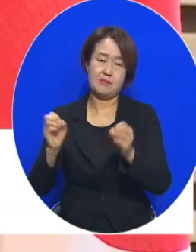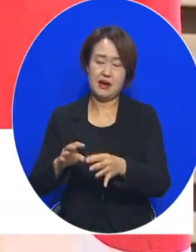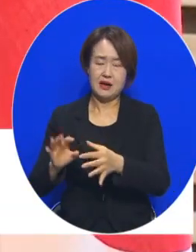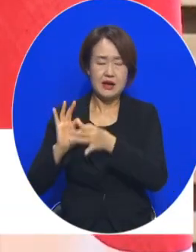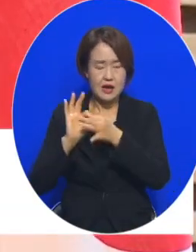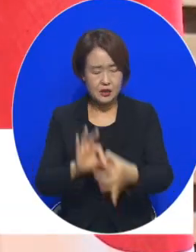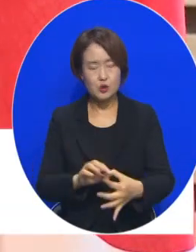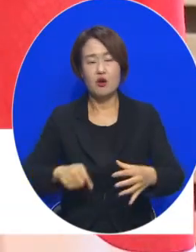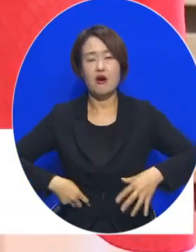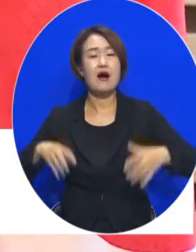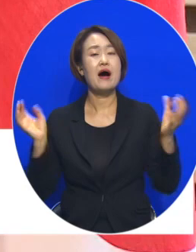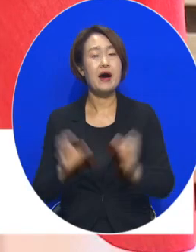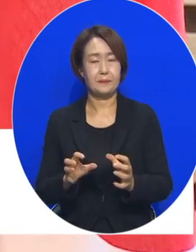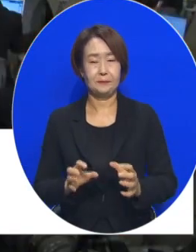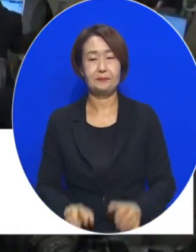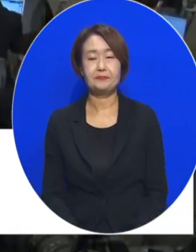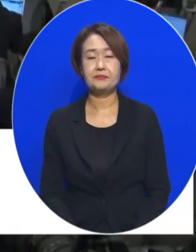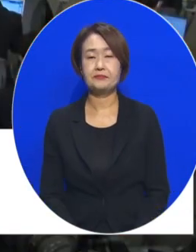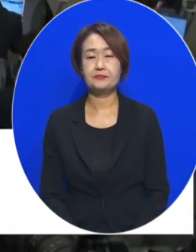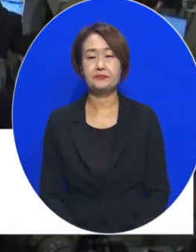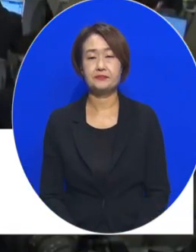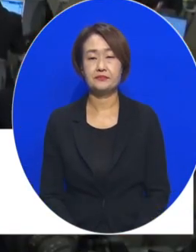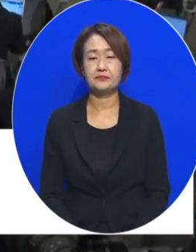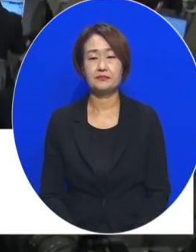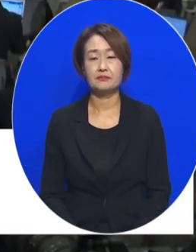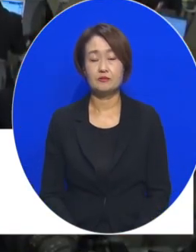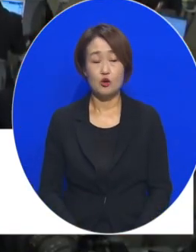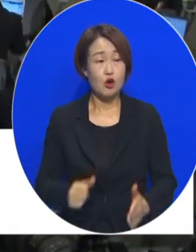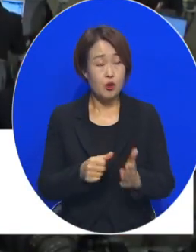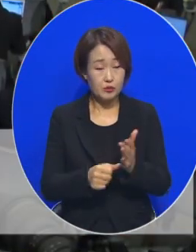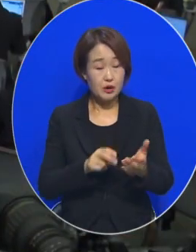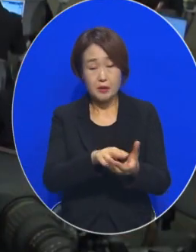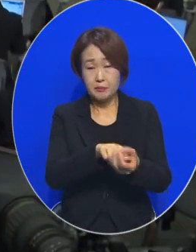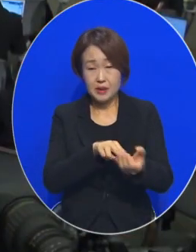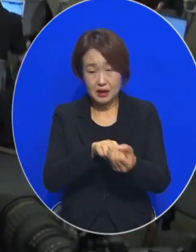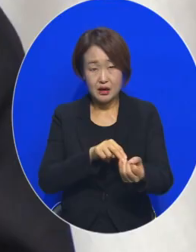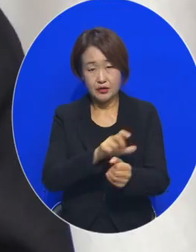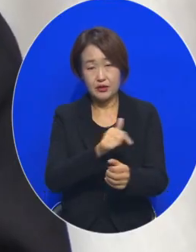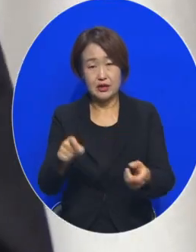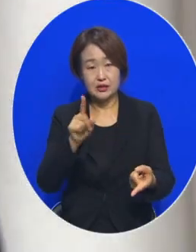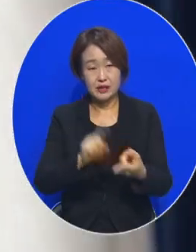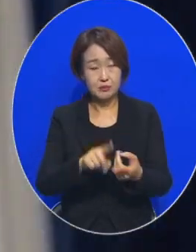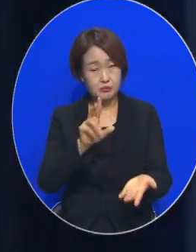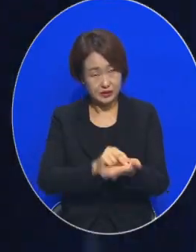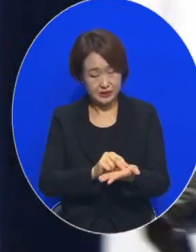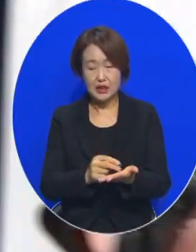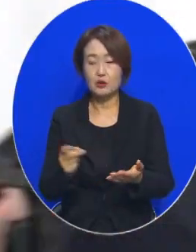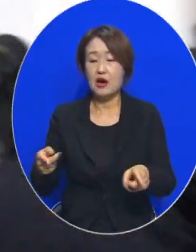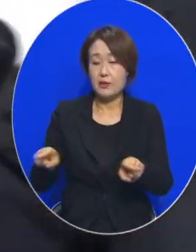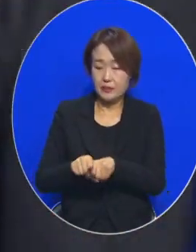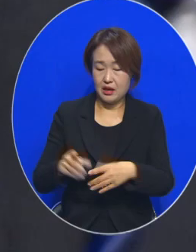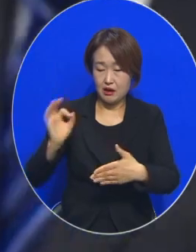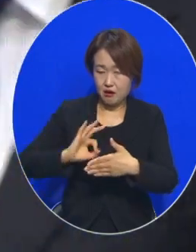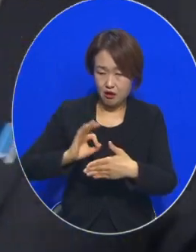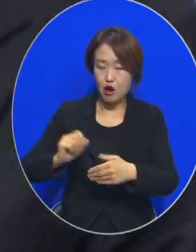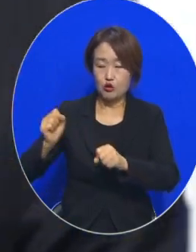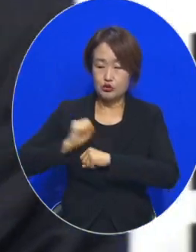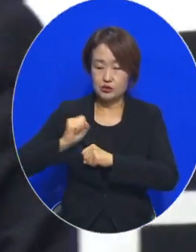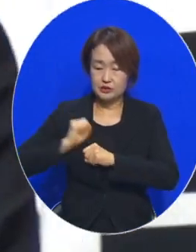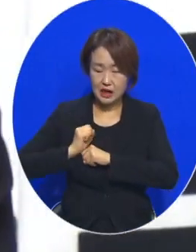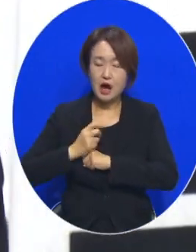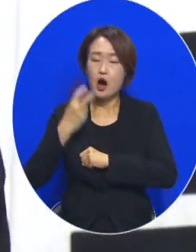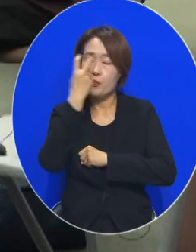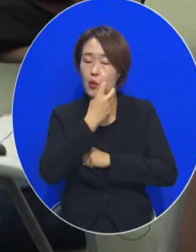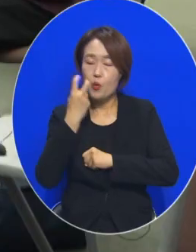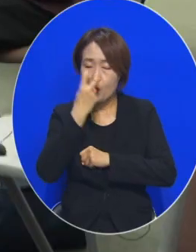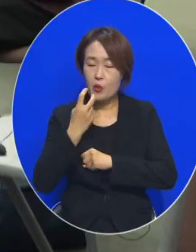소통하고 협력할 것이라고 말했습니다. 그러면서 수출 규제 복원과 한일 미래 파트너십 기금 조성, 한일 군사정보 보호협정